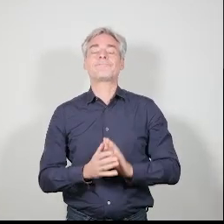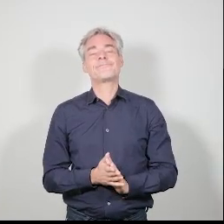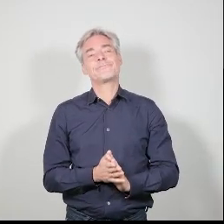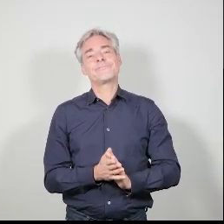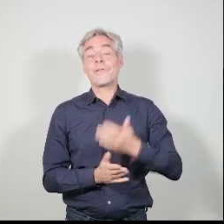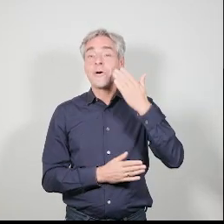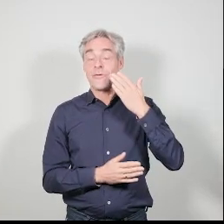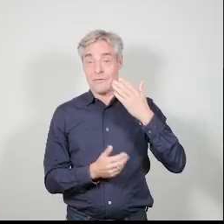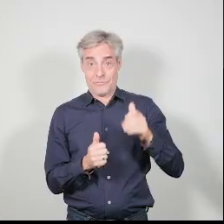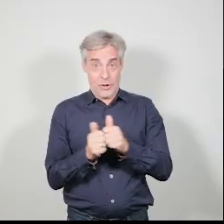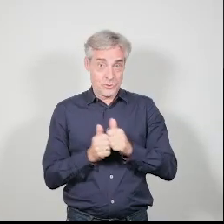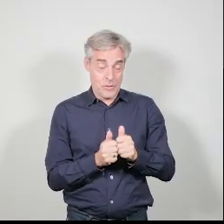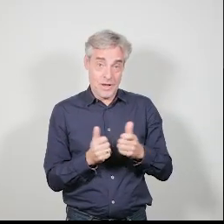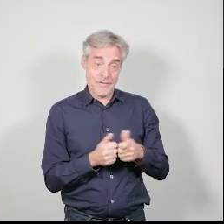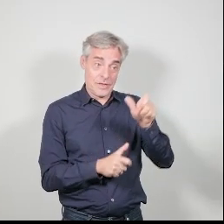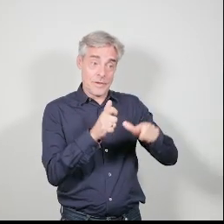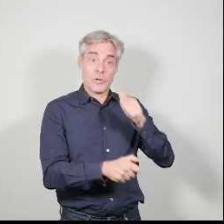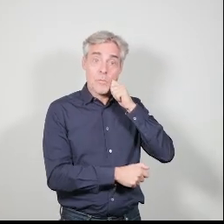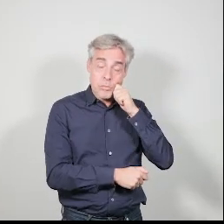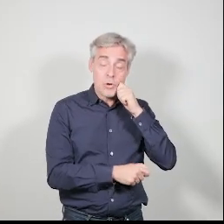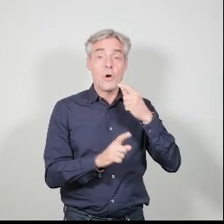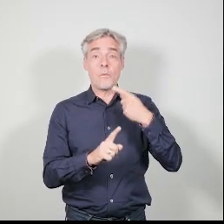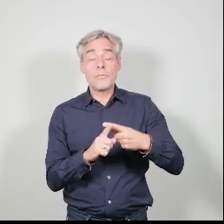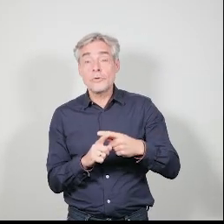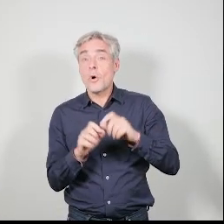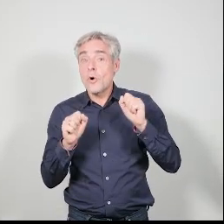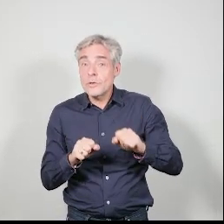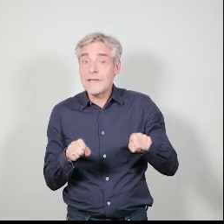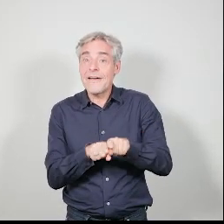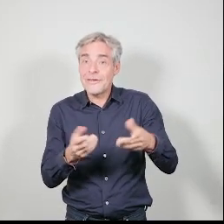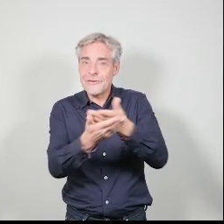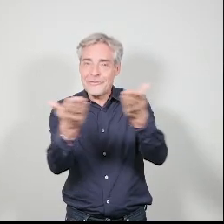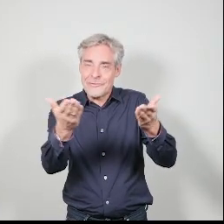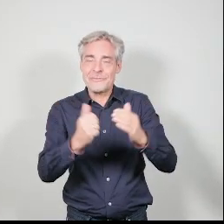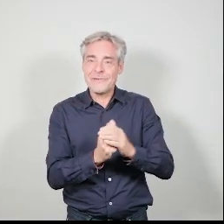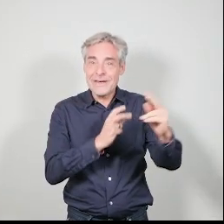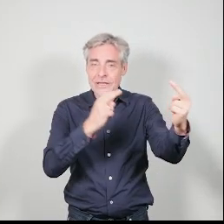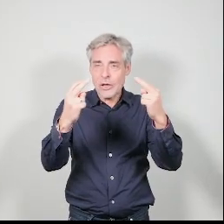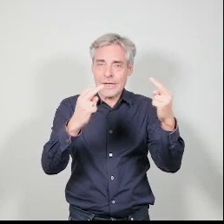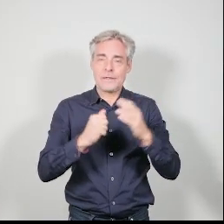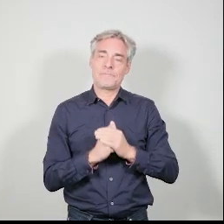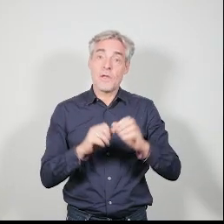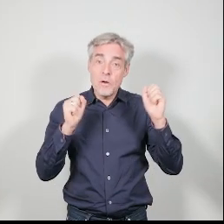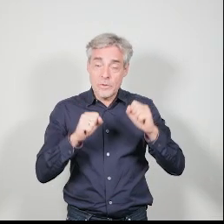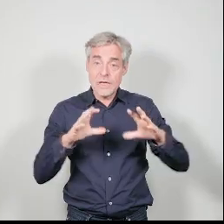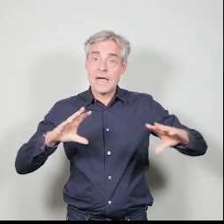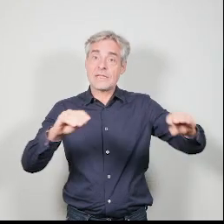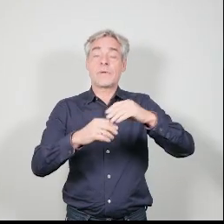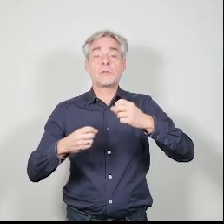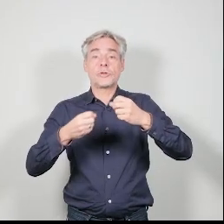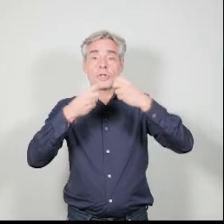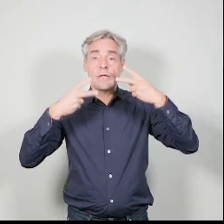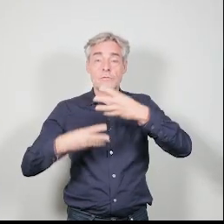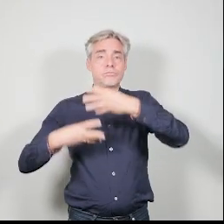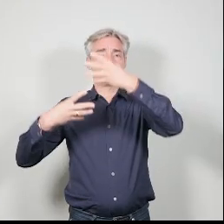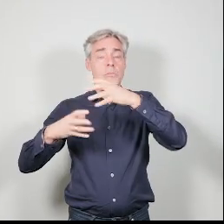fera ensemble avec les personnes sur le plateau, mais comme à chaque édition, aussi avec vous. Et vous avez un espace de chat qui